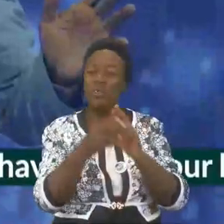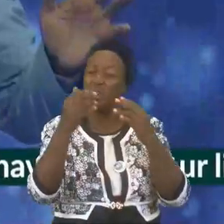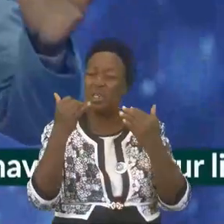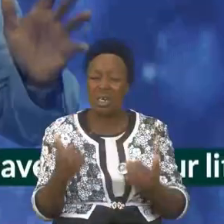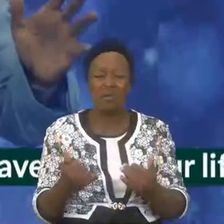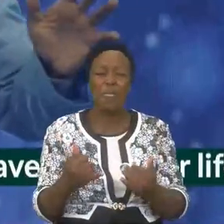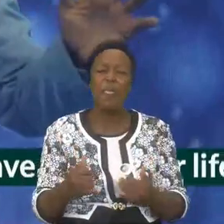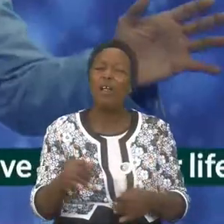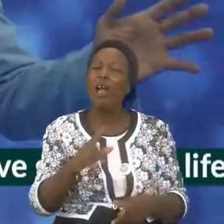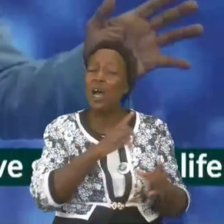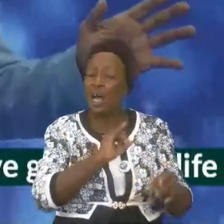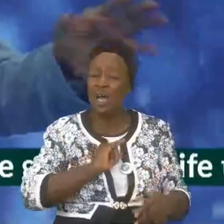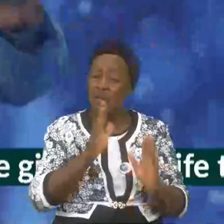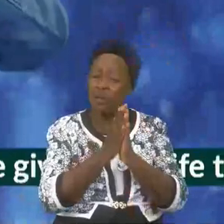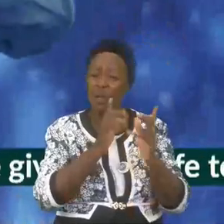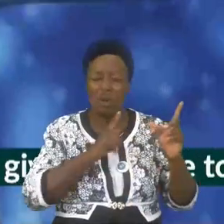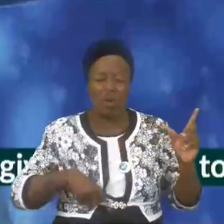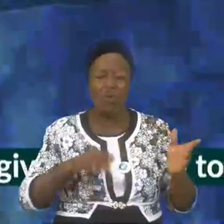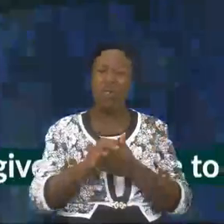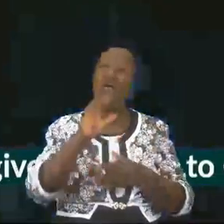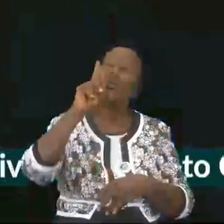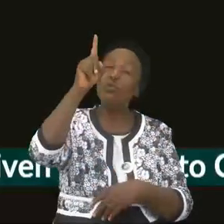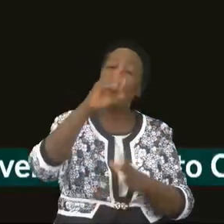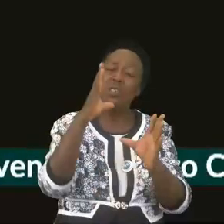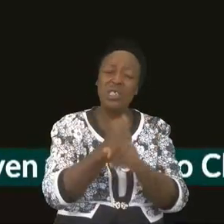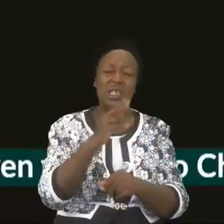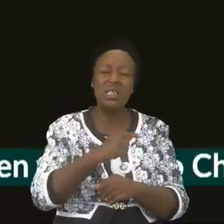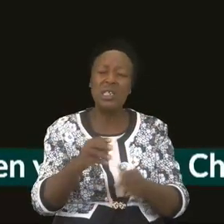maintenant. Je prie, Seigneur, que tu